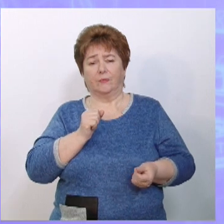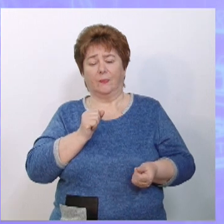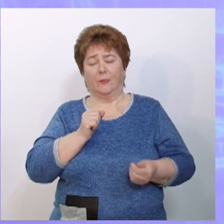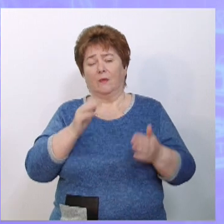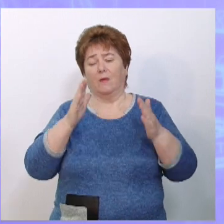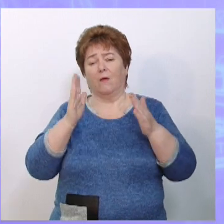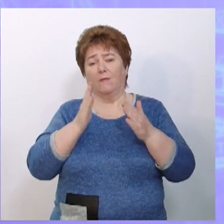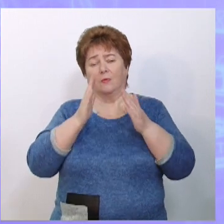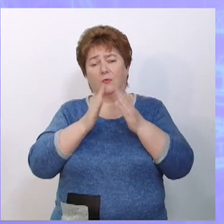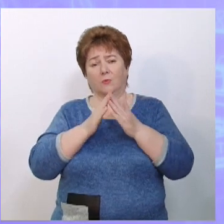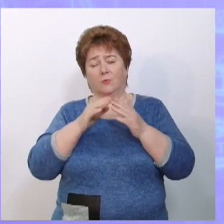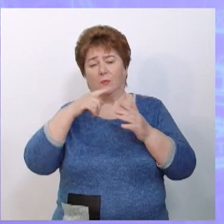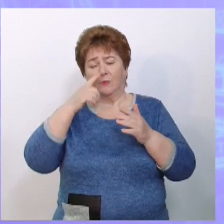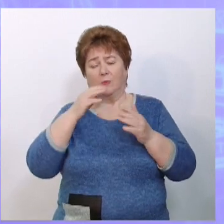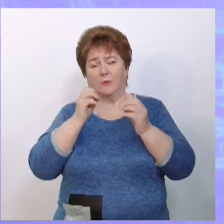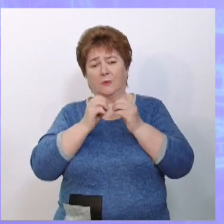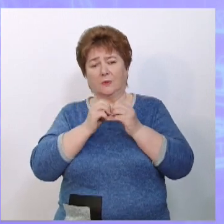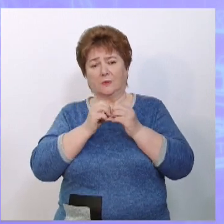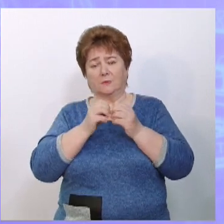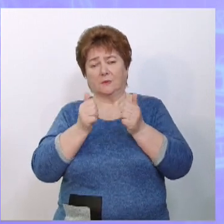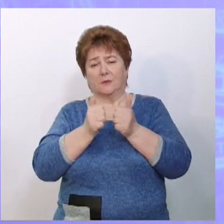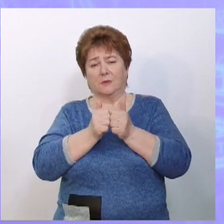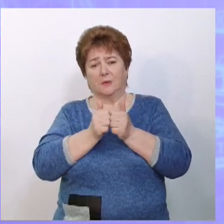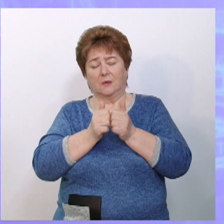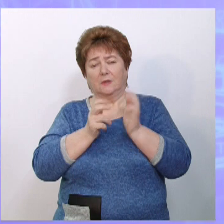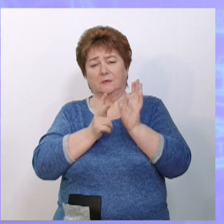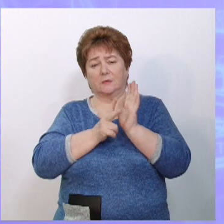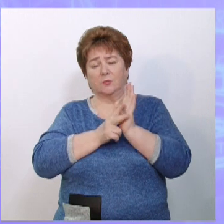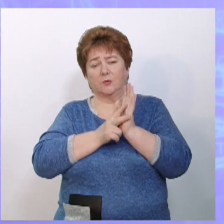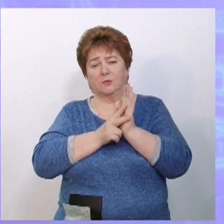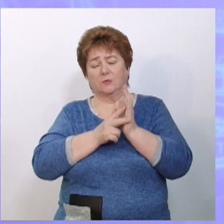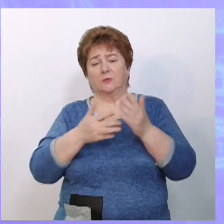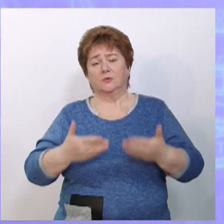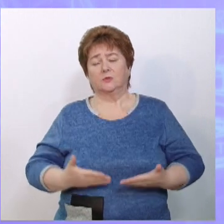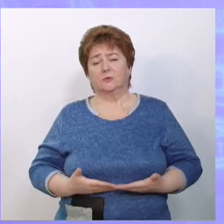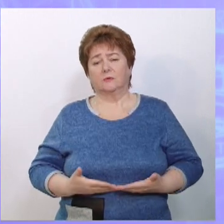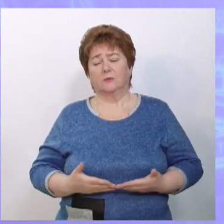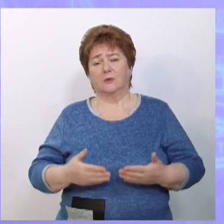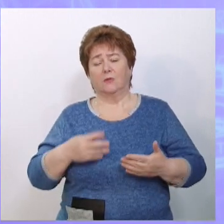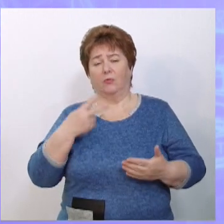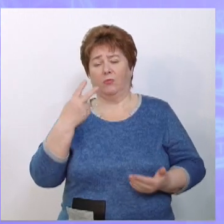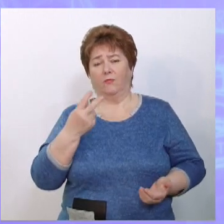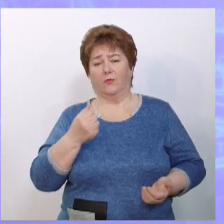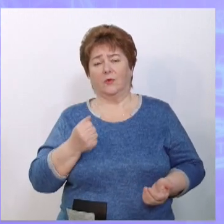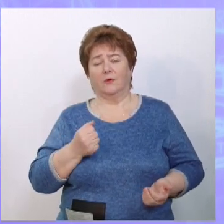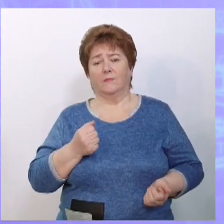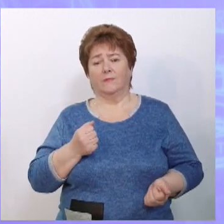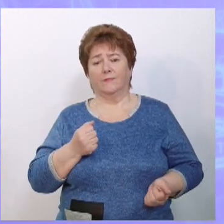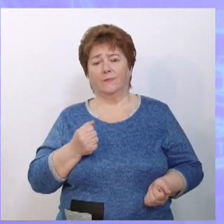В домике под номером 10 рядом с восьмеркой живет двойка.